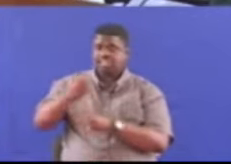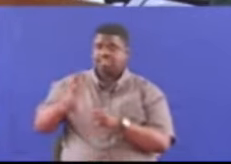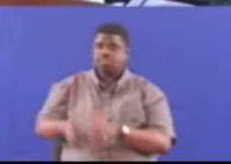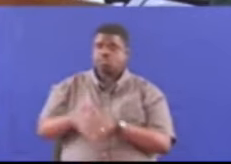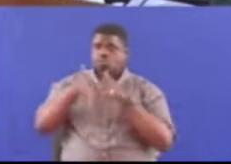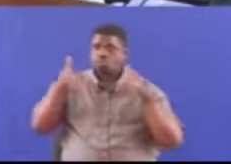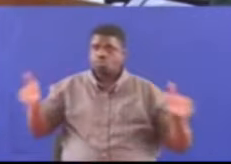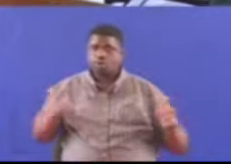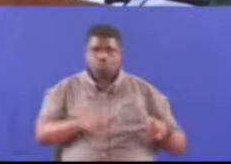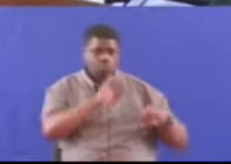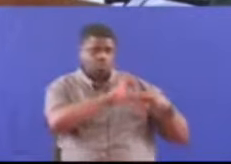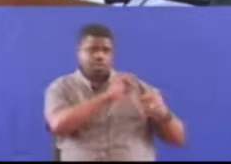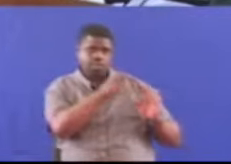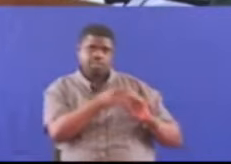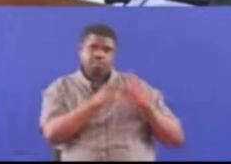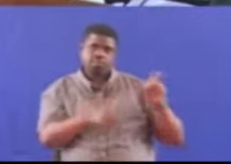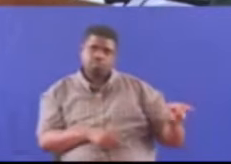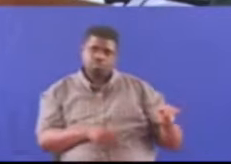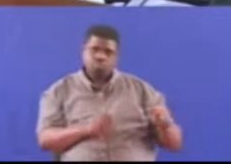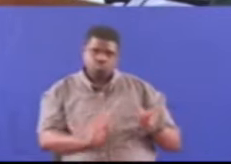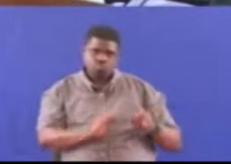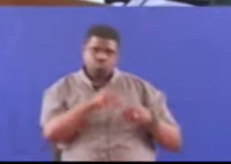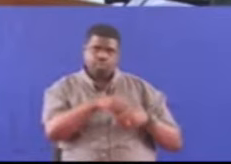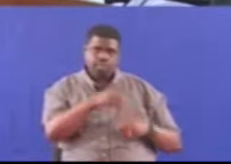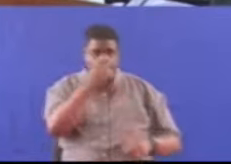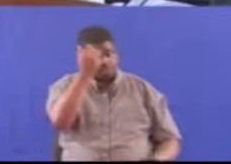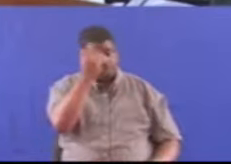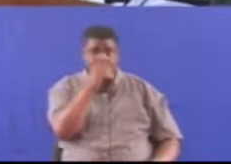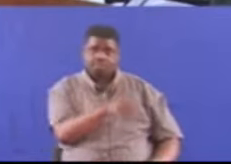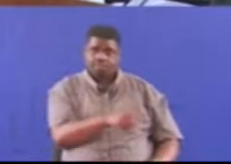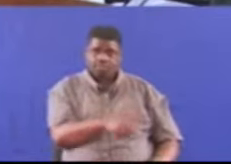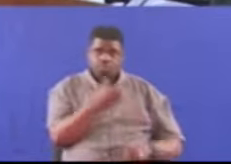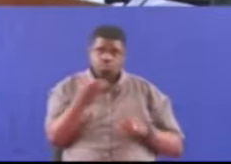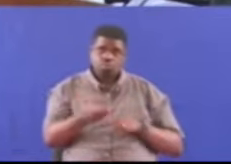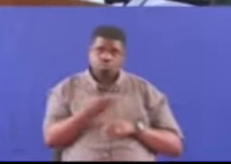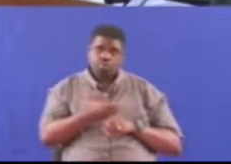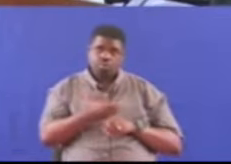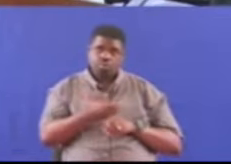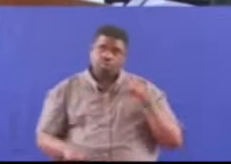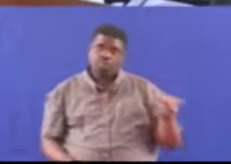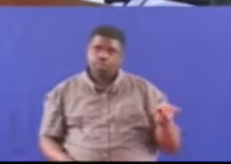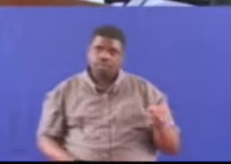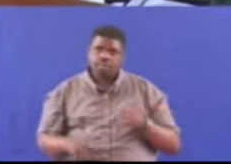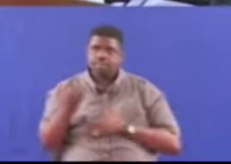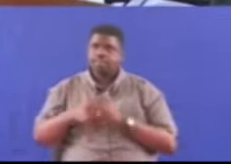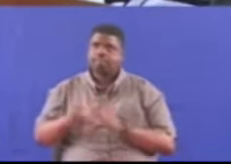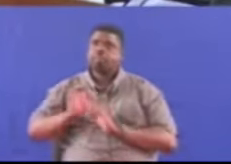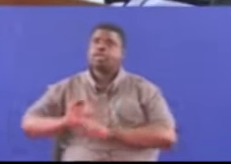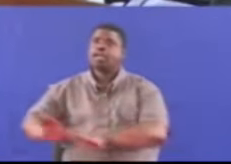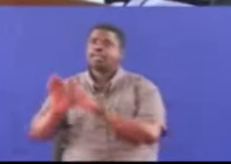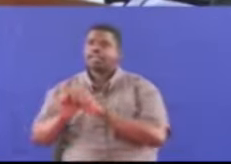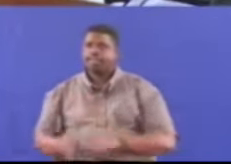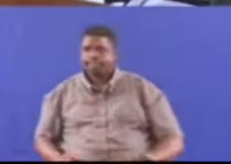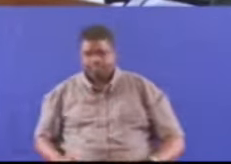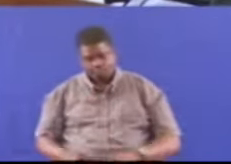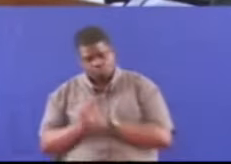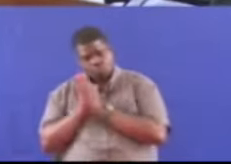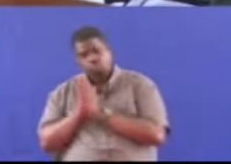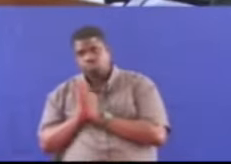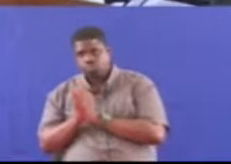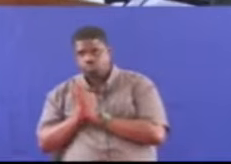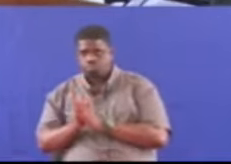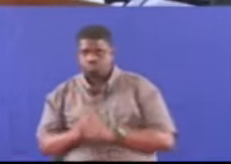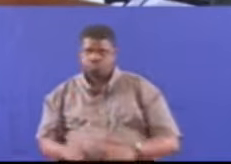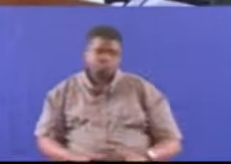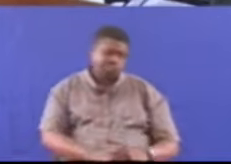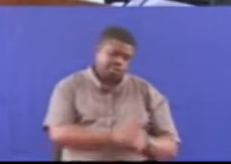ilikuwa kuratibu na kuyaweka maarifa hayo na uzoefu huo sehemu yake. Tunashukuru sana na